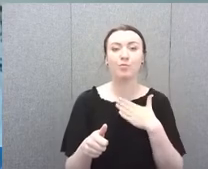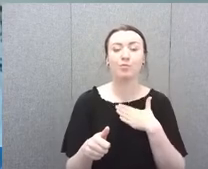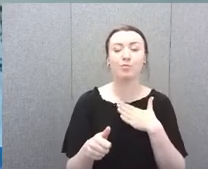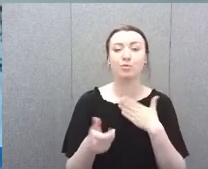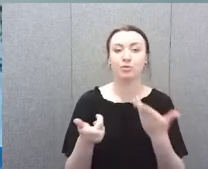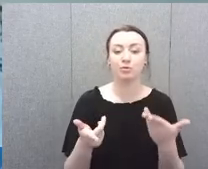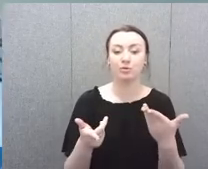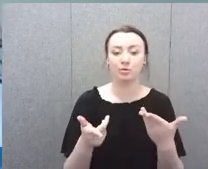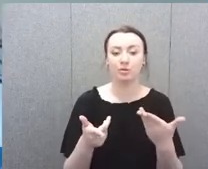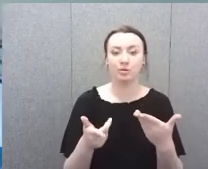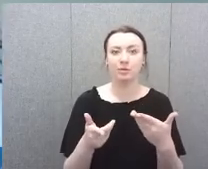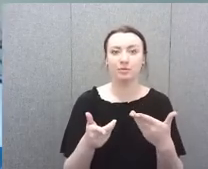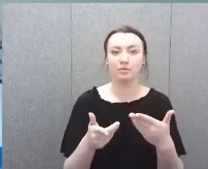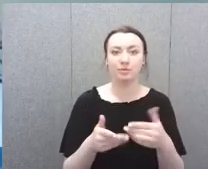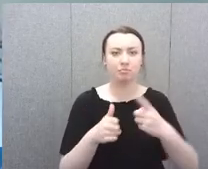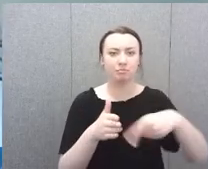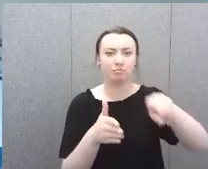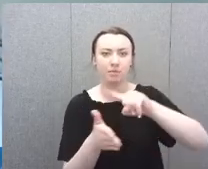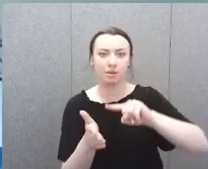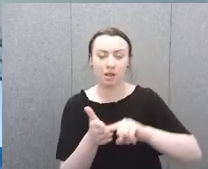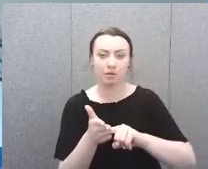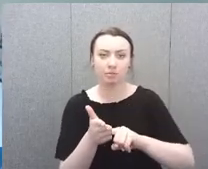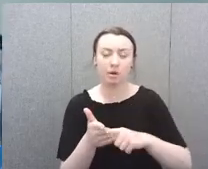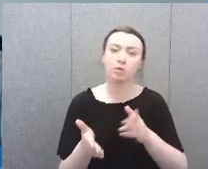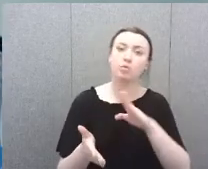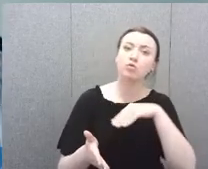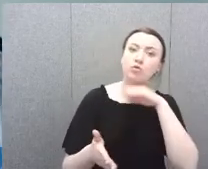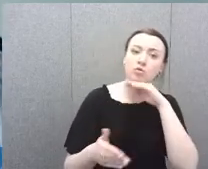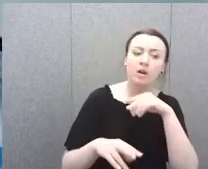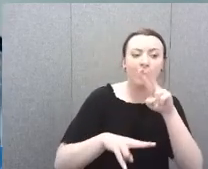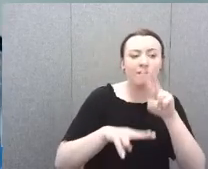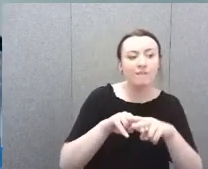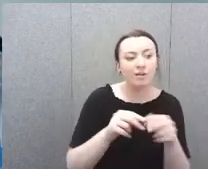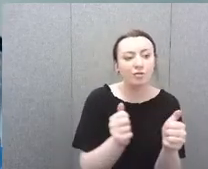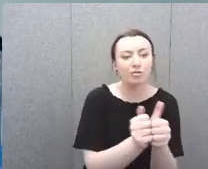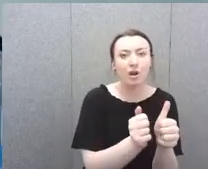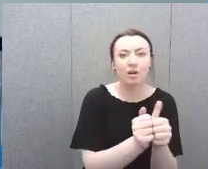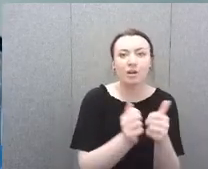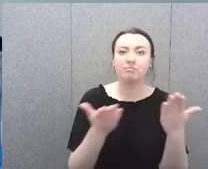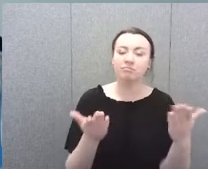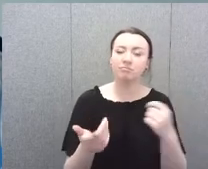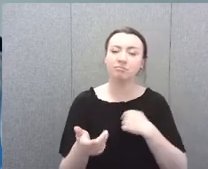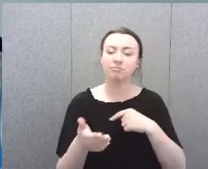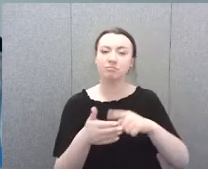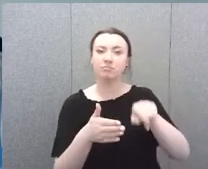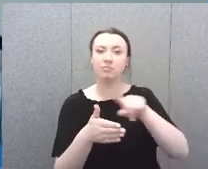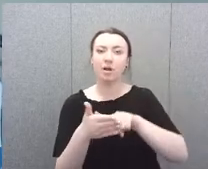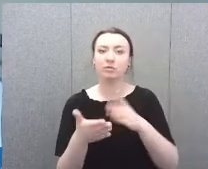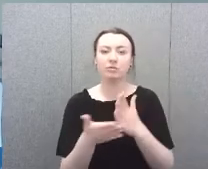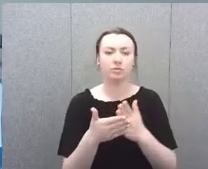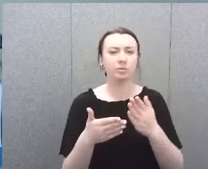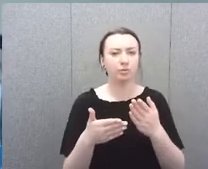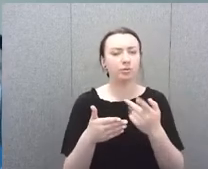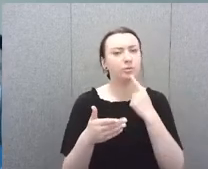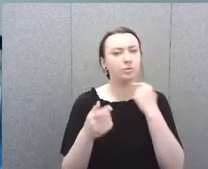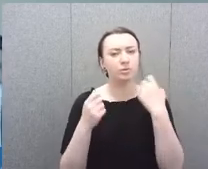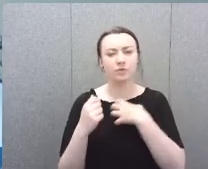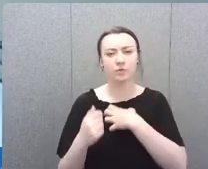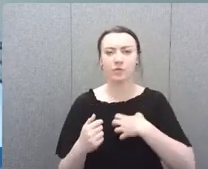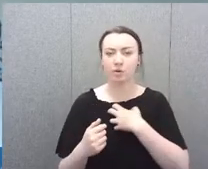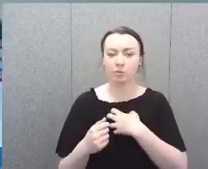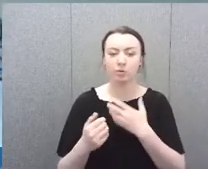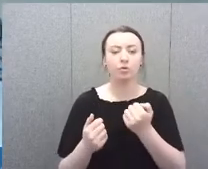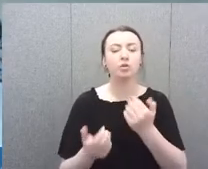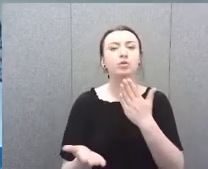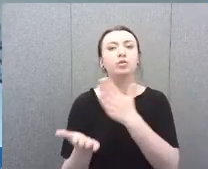Сформулировали вопрос на эту сессию, достаточно ли места за столом, для меня имеет очень глубокую важность, очень